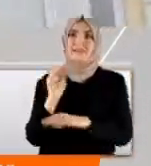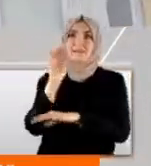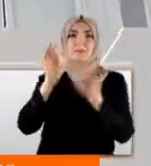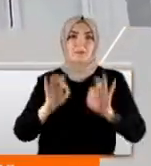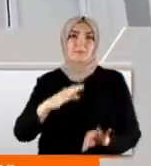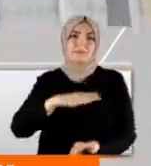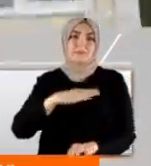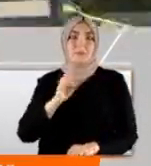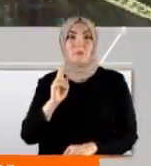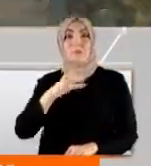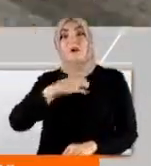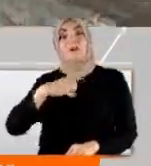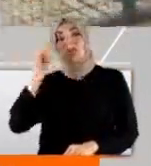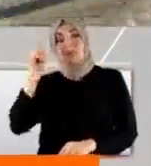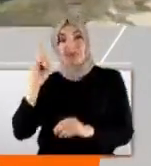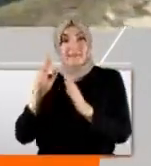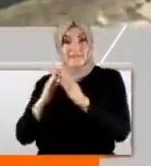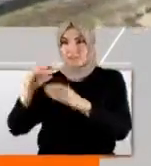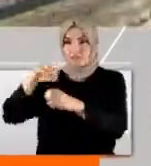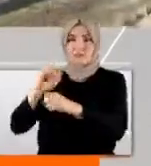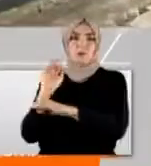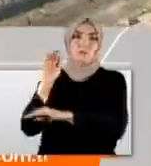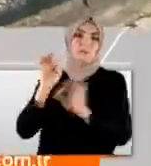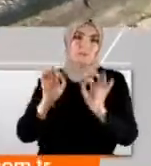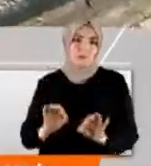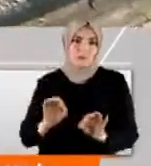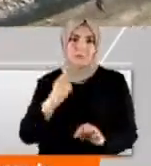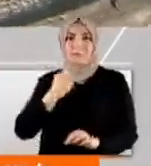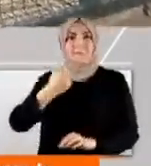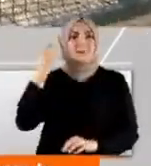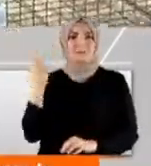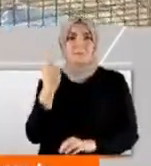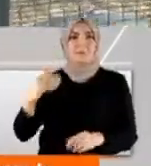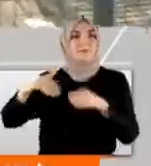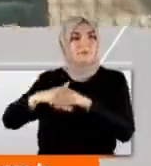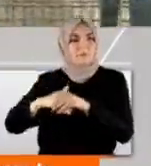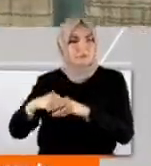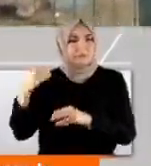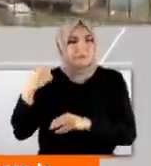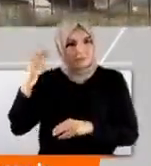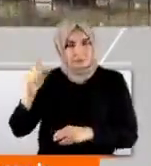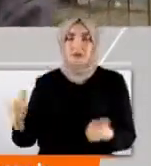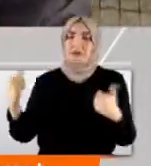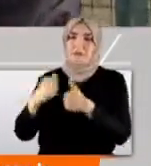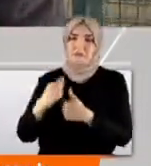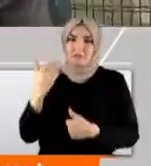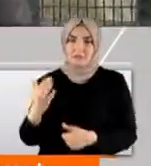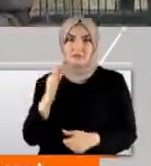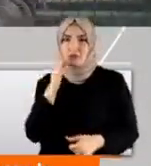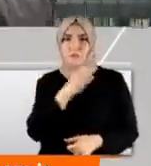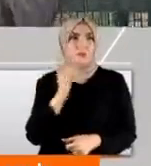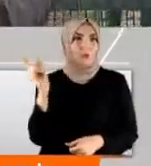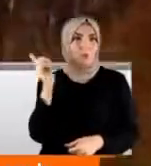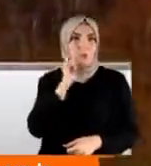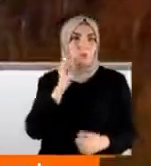başladı. İddiaya göre geçen yıl biriyle tanıştı ve onunla evlendi. Ancak bu haberi alan eski koca Tülay Aksu'nun evinin önüne gelip onu